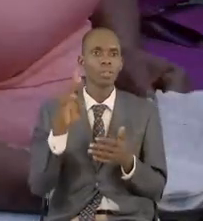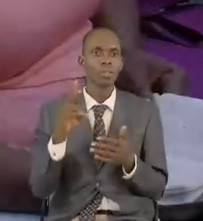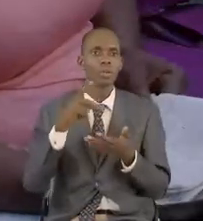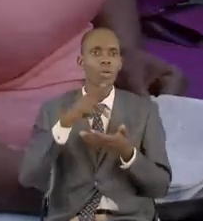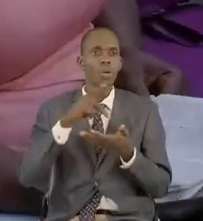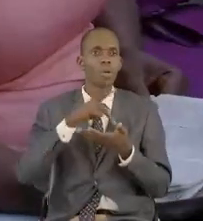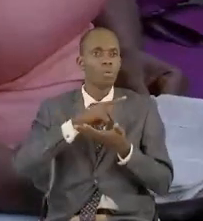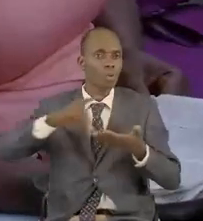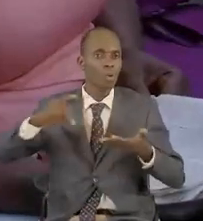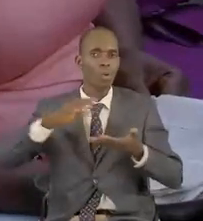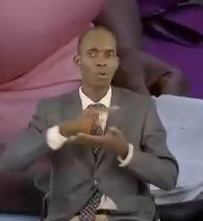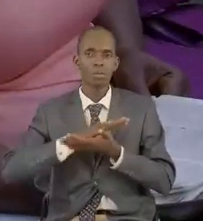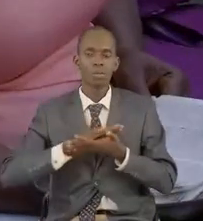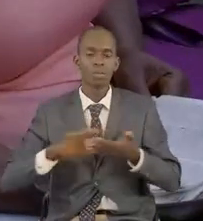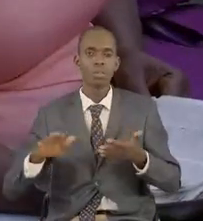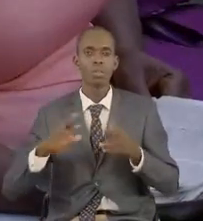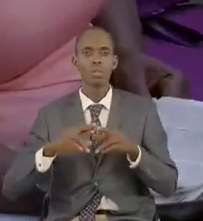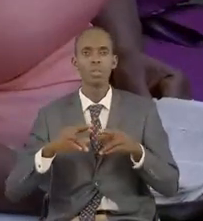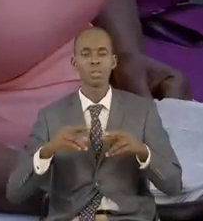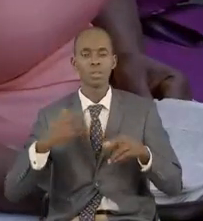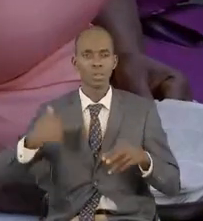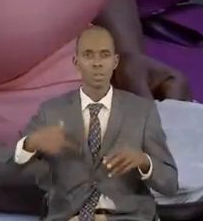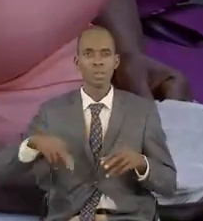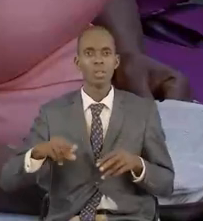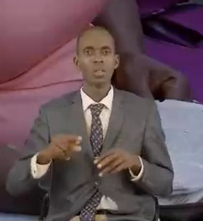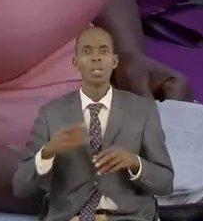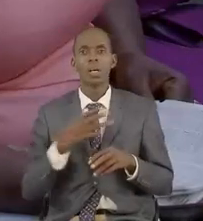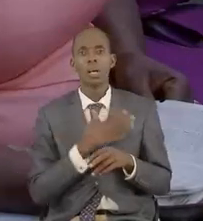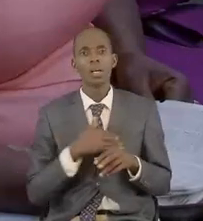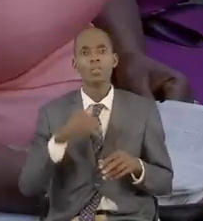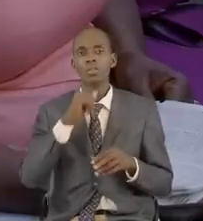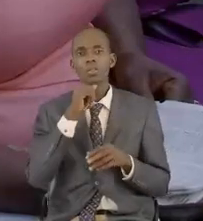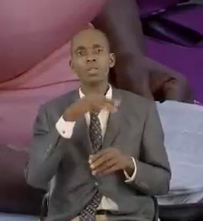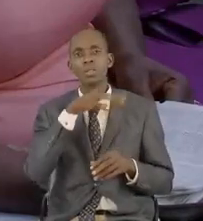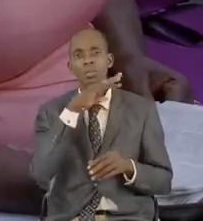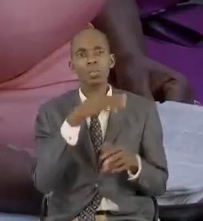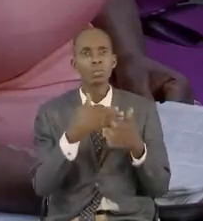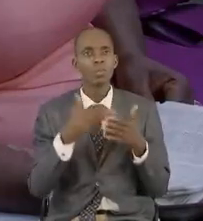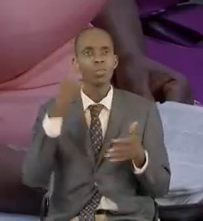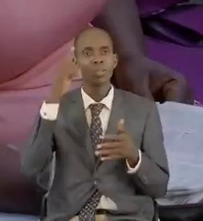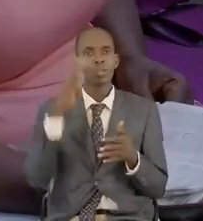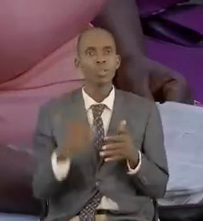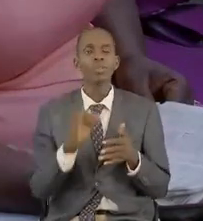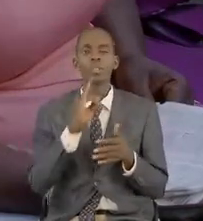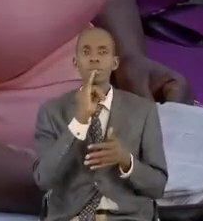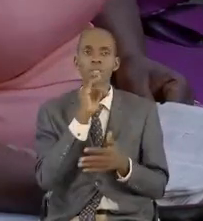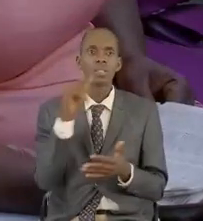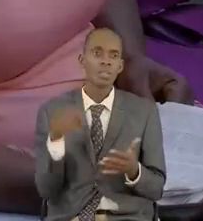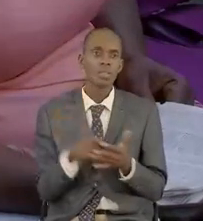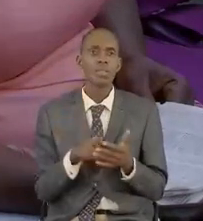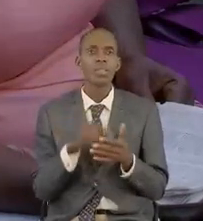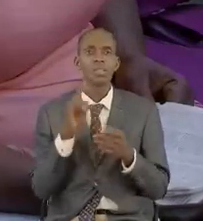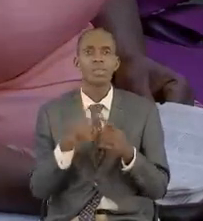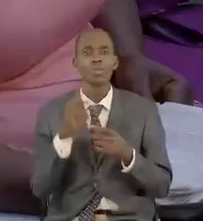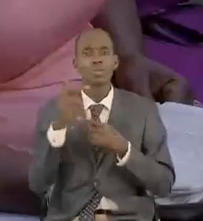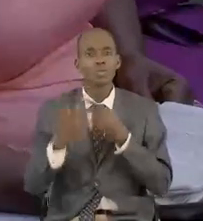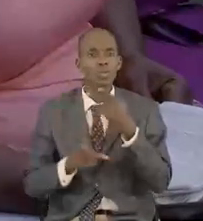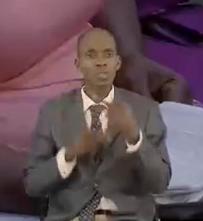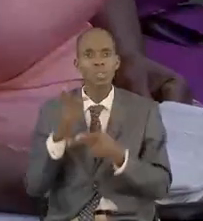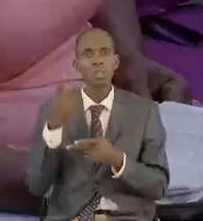la religion pure et sans tâche devant Dieu notre Père consiste à visiter les